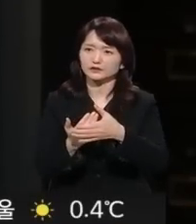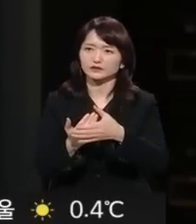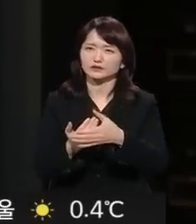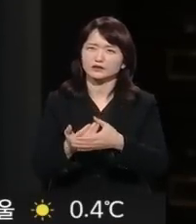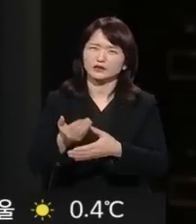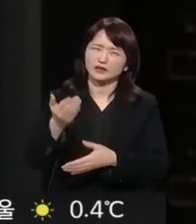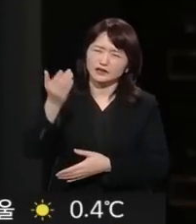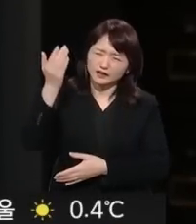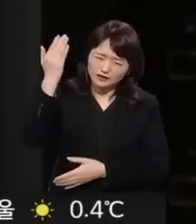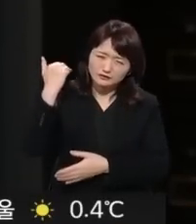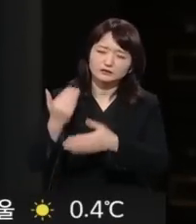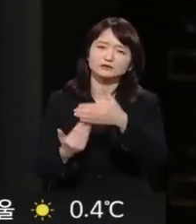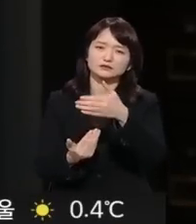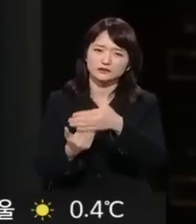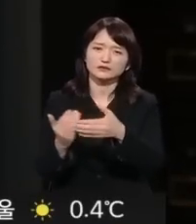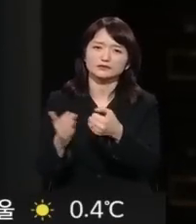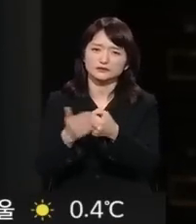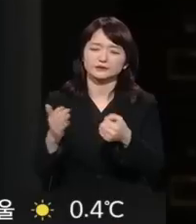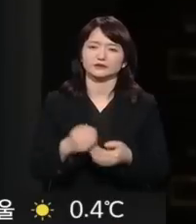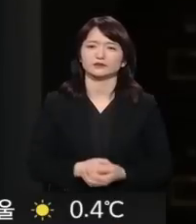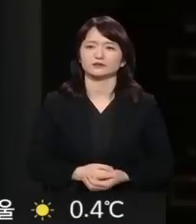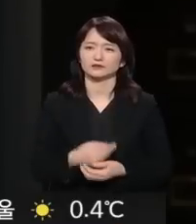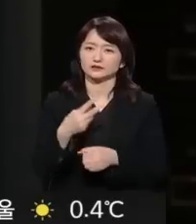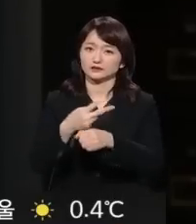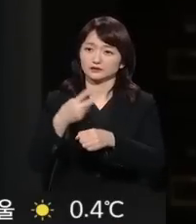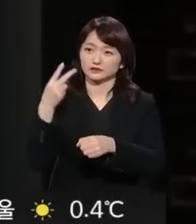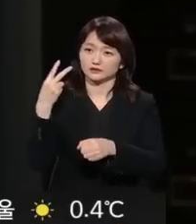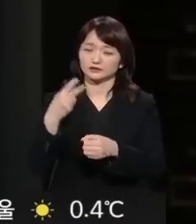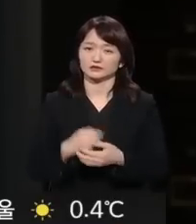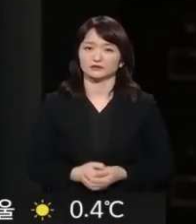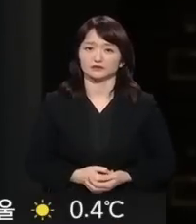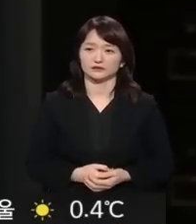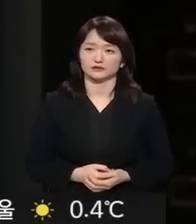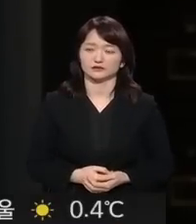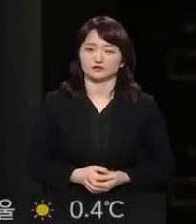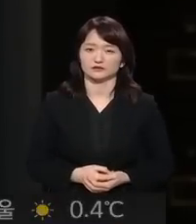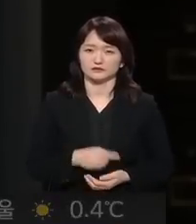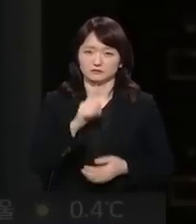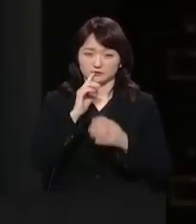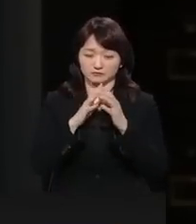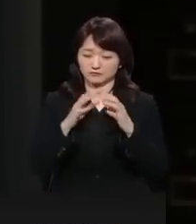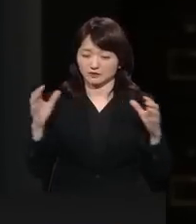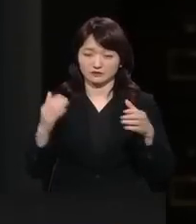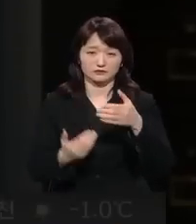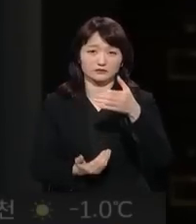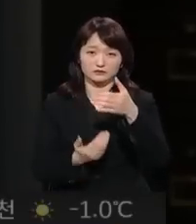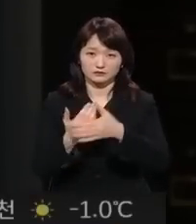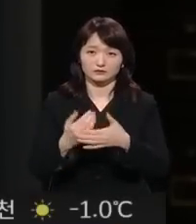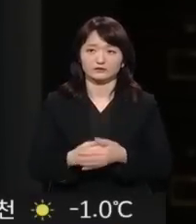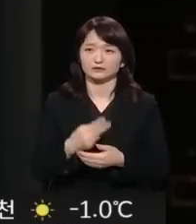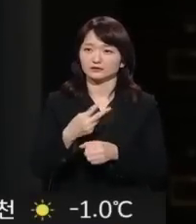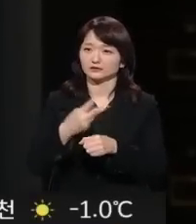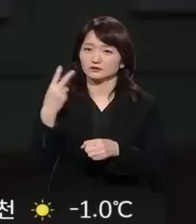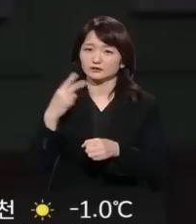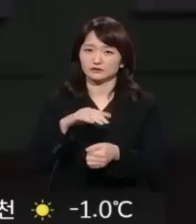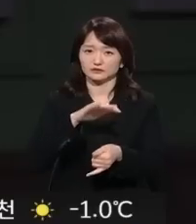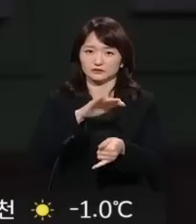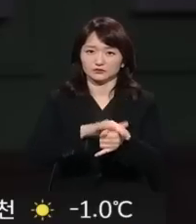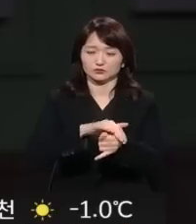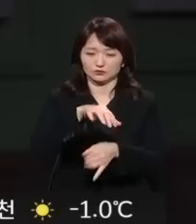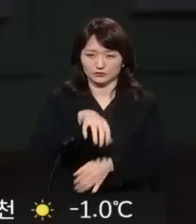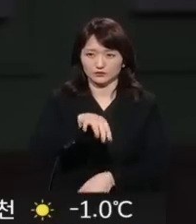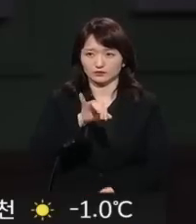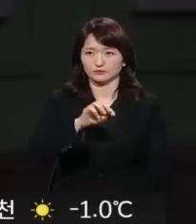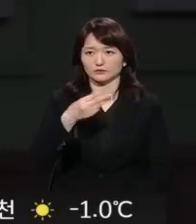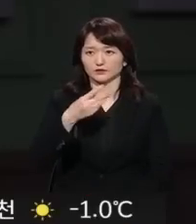오래 지난 사건이라서 2년 전 정말 세간을 떠들썩하게 했던 사건이잖아요네이 사건은 2년 전에요 구미에 한